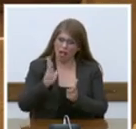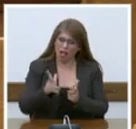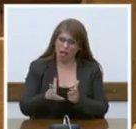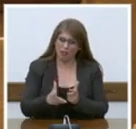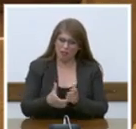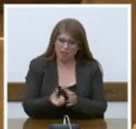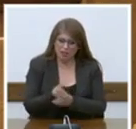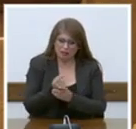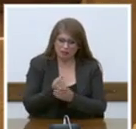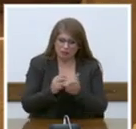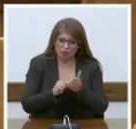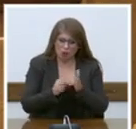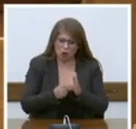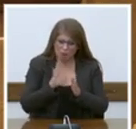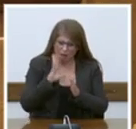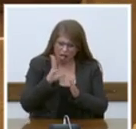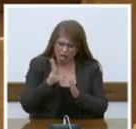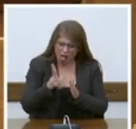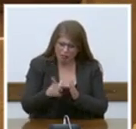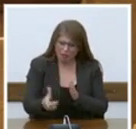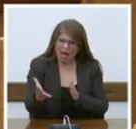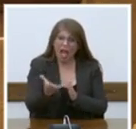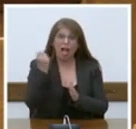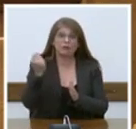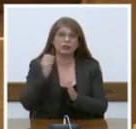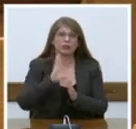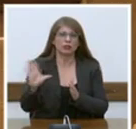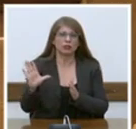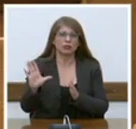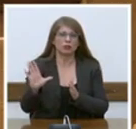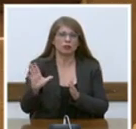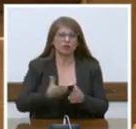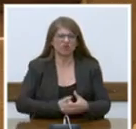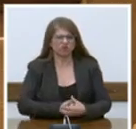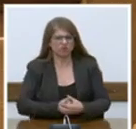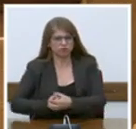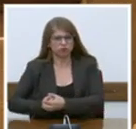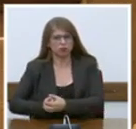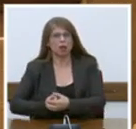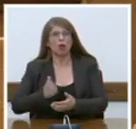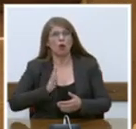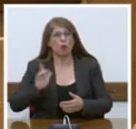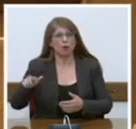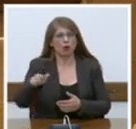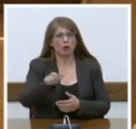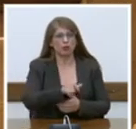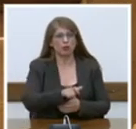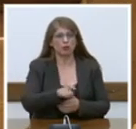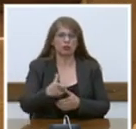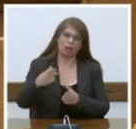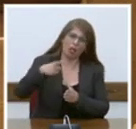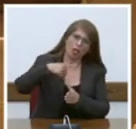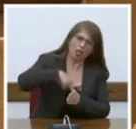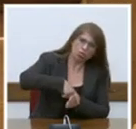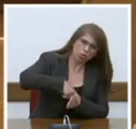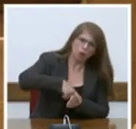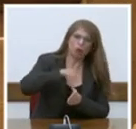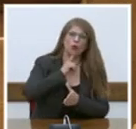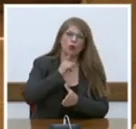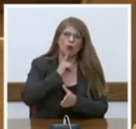ζωνάρι για να αντεπεξέλθουν στα έξοδα και οι πολίτες μετατρέπονται σε δουλοπάρικους που ζουν μονάχα